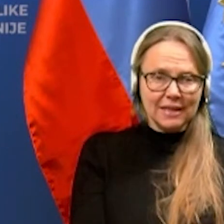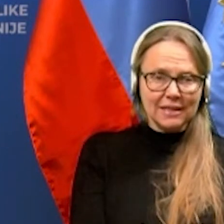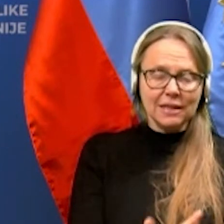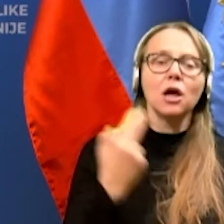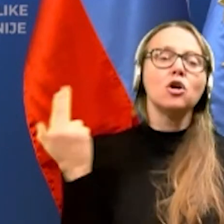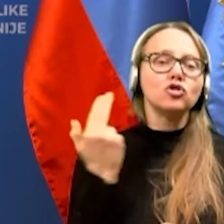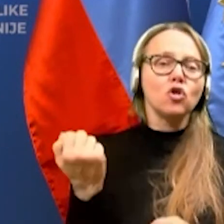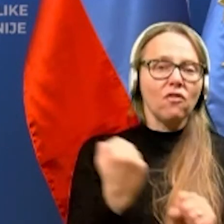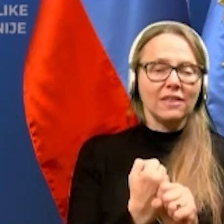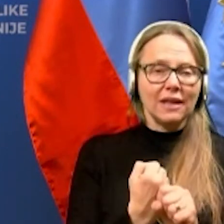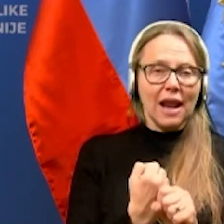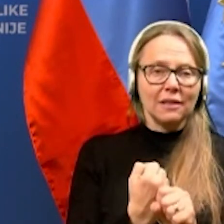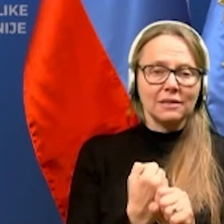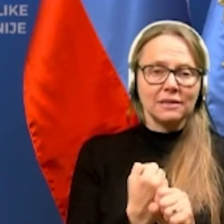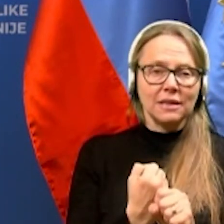Slovenj Gradec